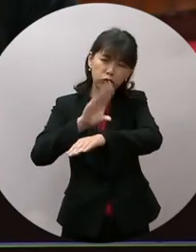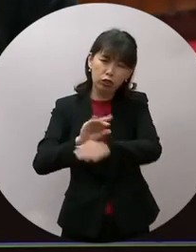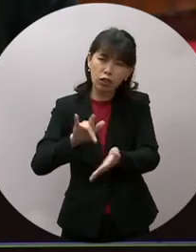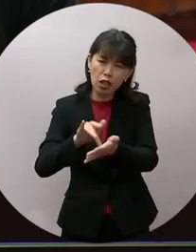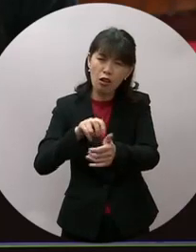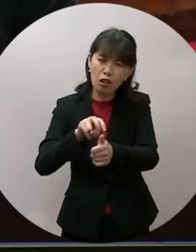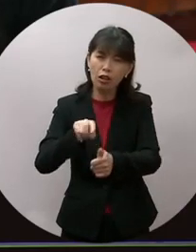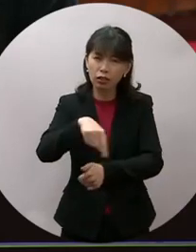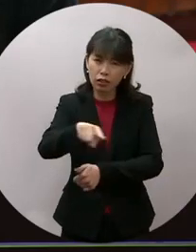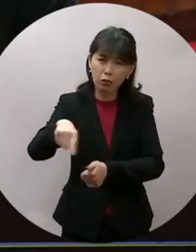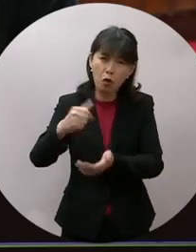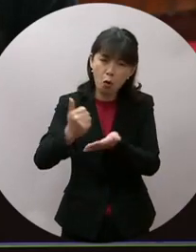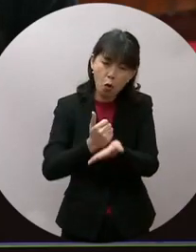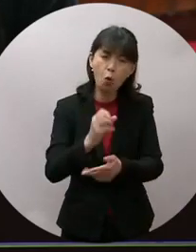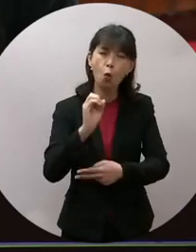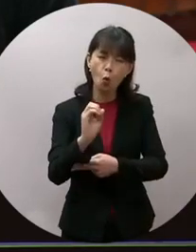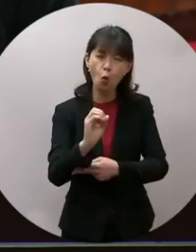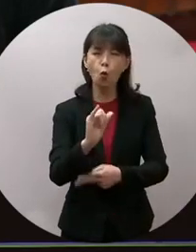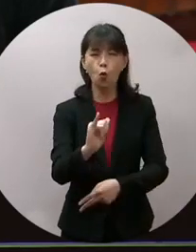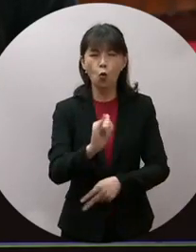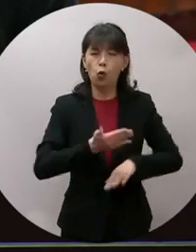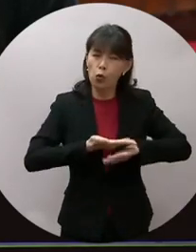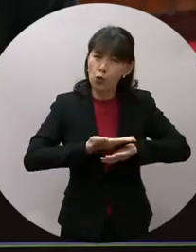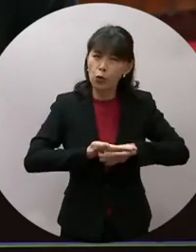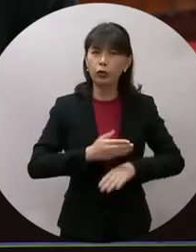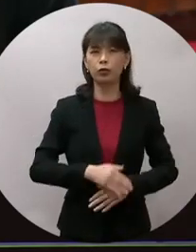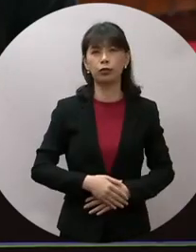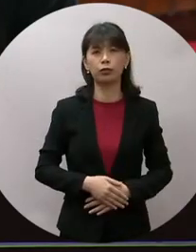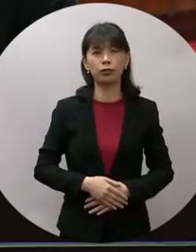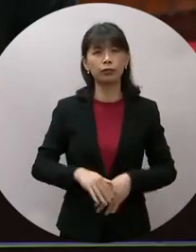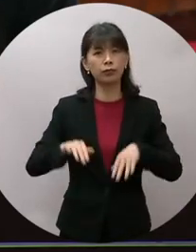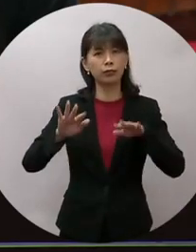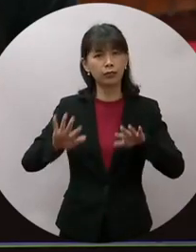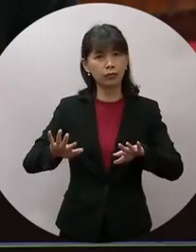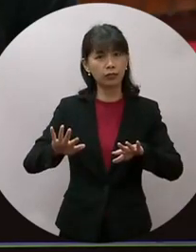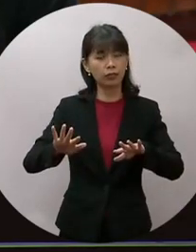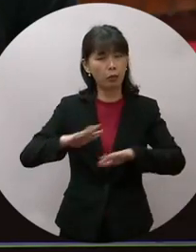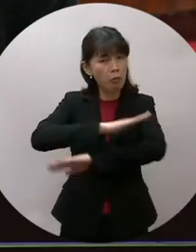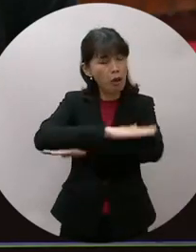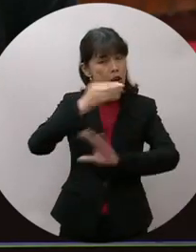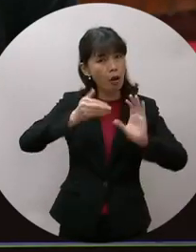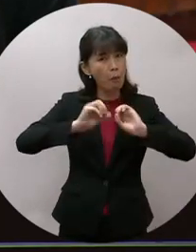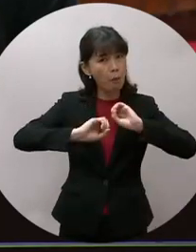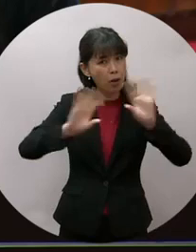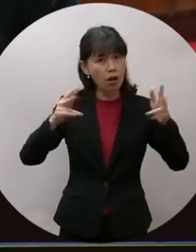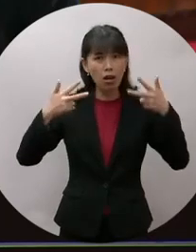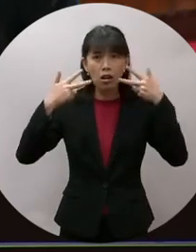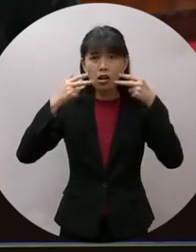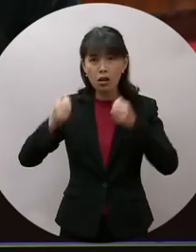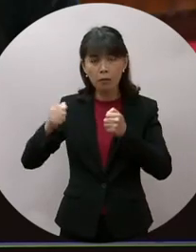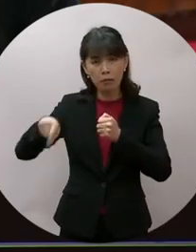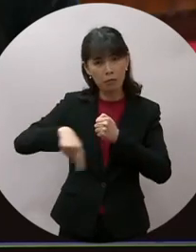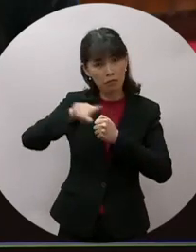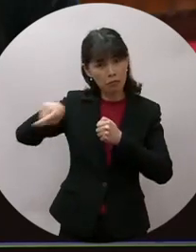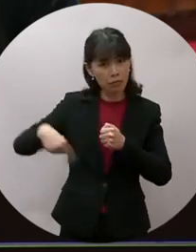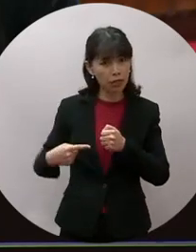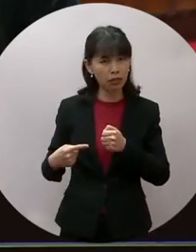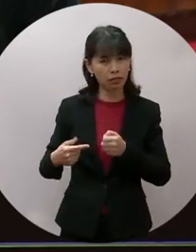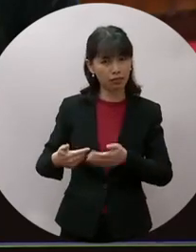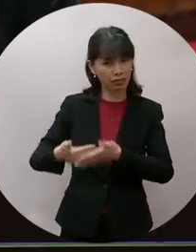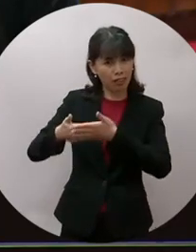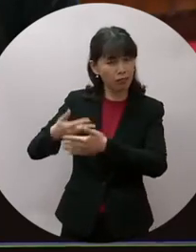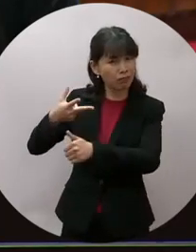我们面对我们国安所披露的原乡恐遭赤化，我们陆委会手上有没有资